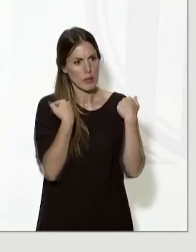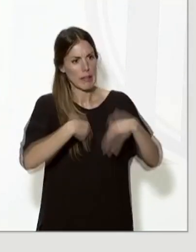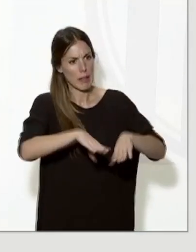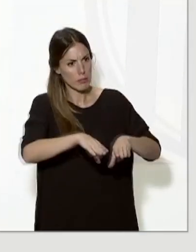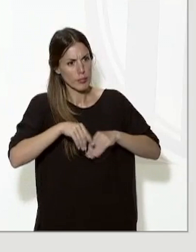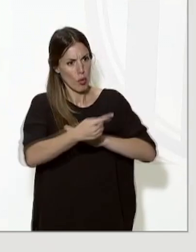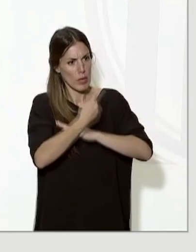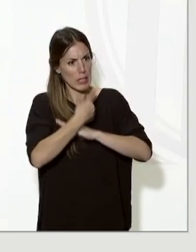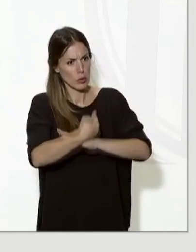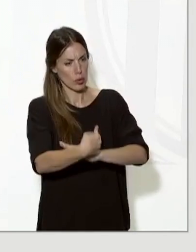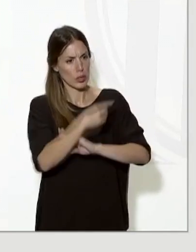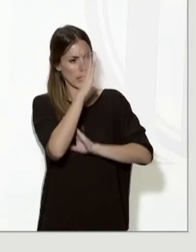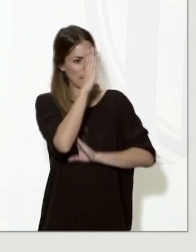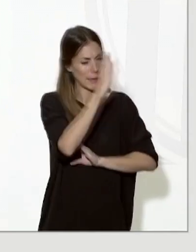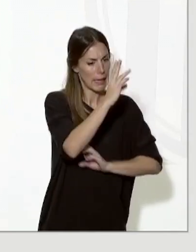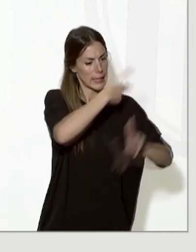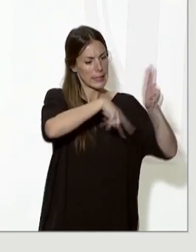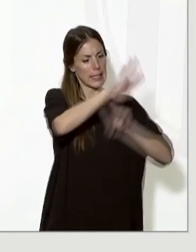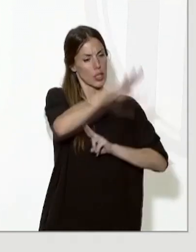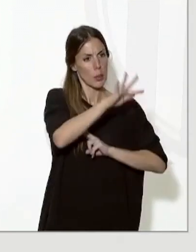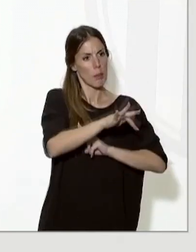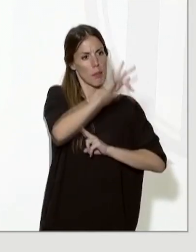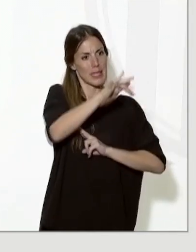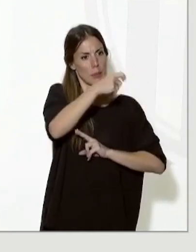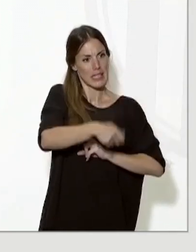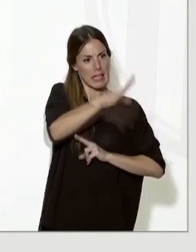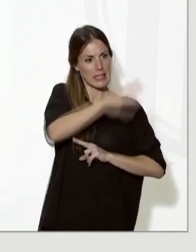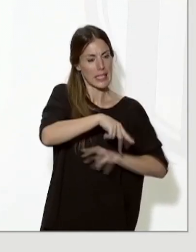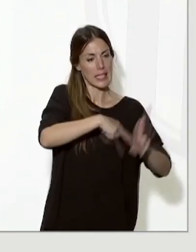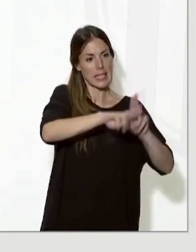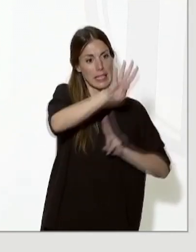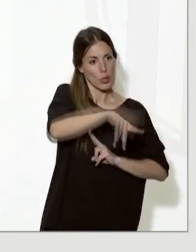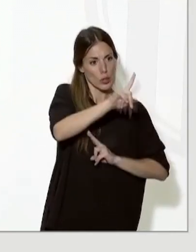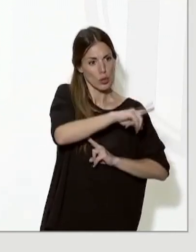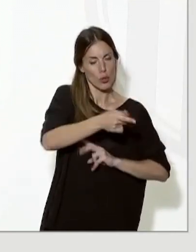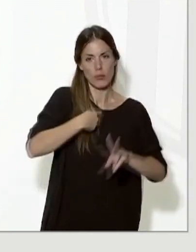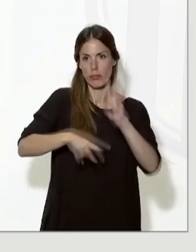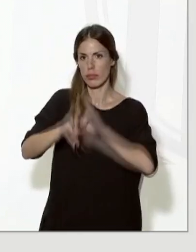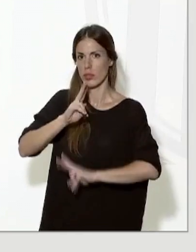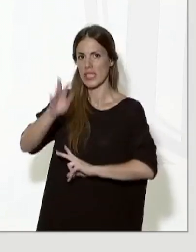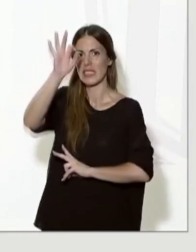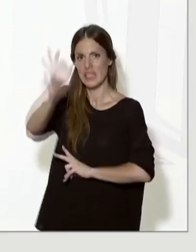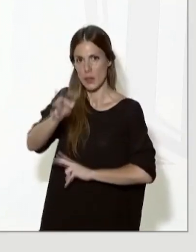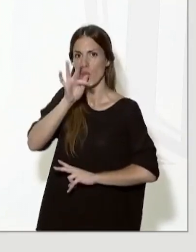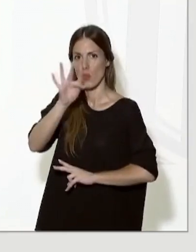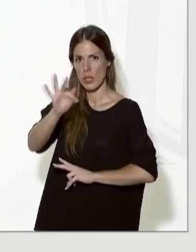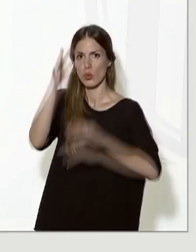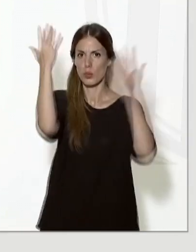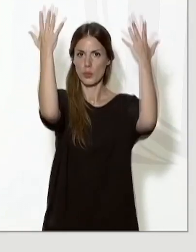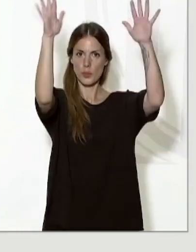Al servei de Catalunya i amb lleialtat al president de la Generalitat de Catalunya? Sí, ho prometo.